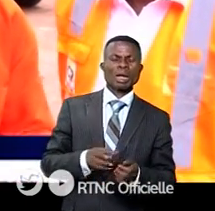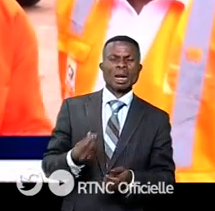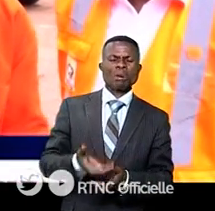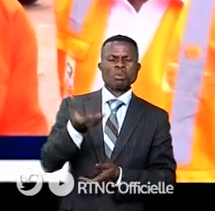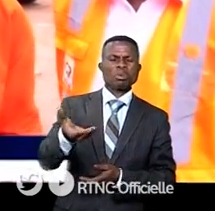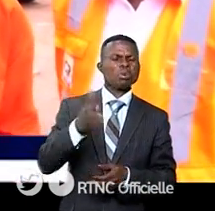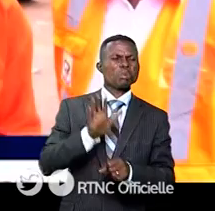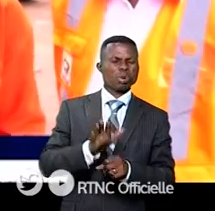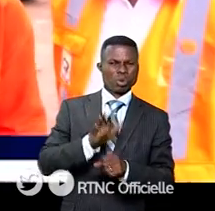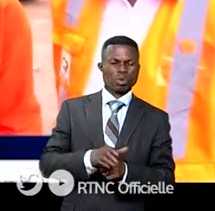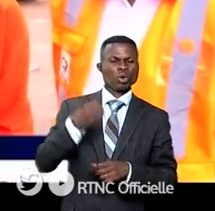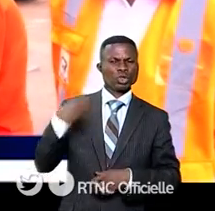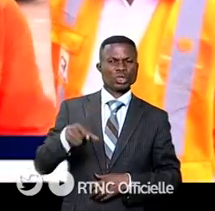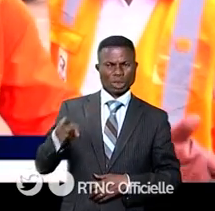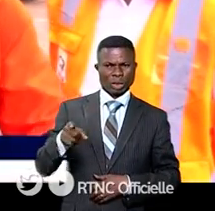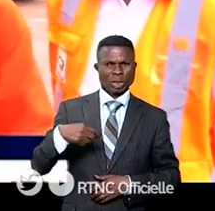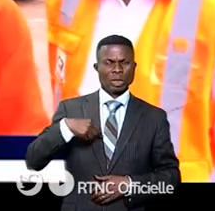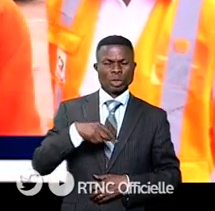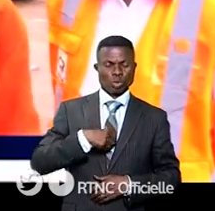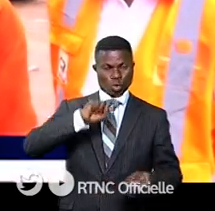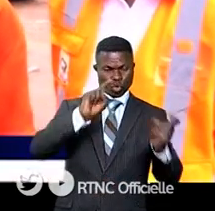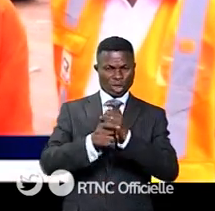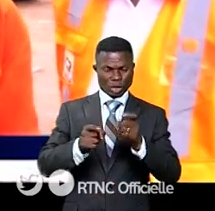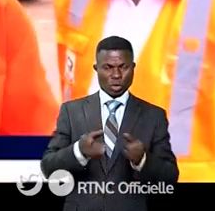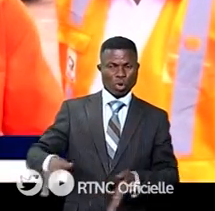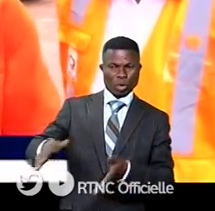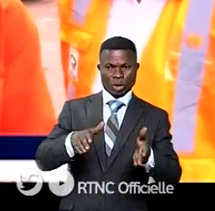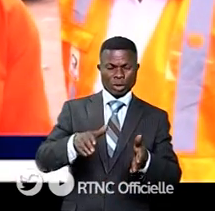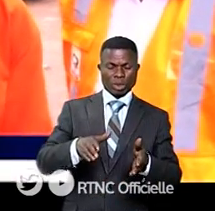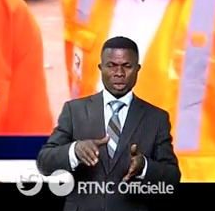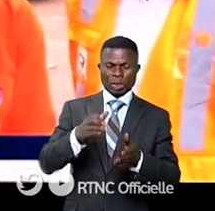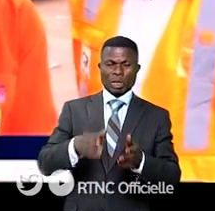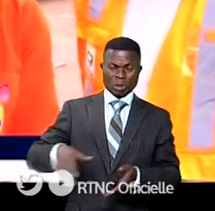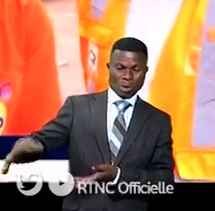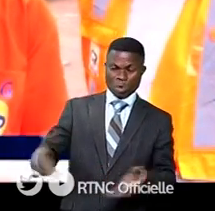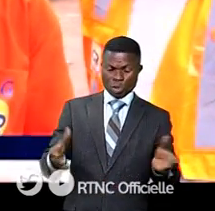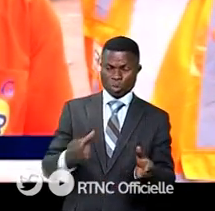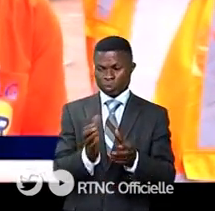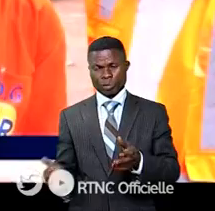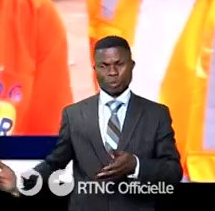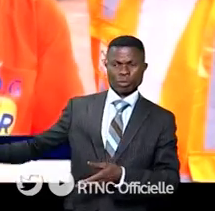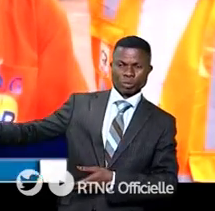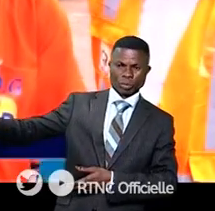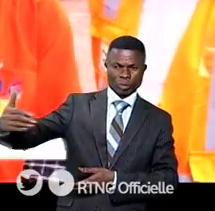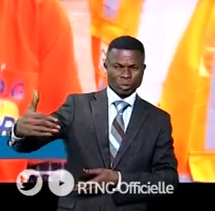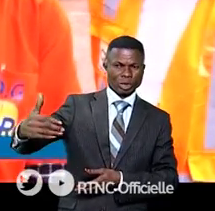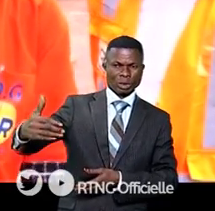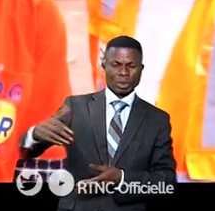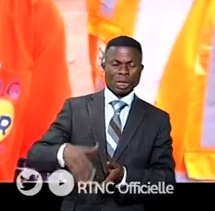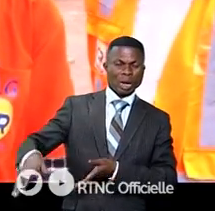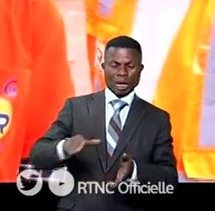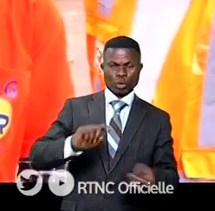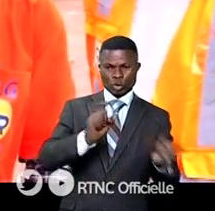va nous coûter trop cher. Nous allons dévier, nous allons contourner l'érosion, donc on va dévier la